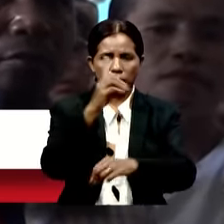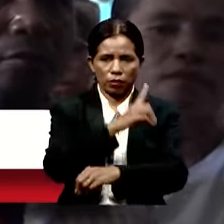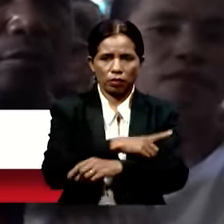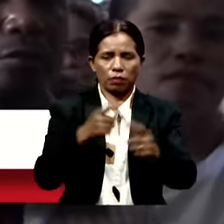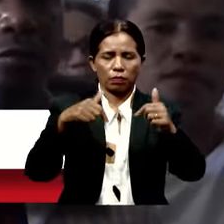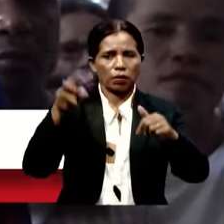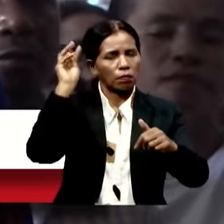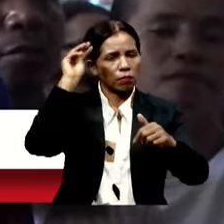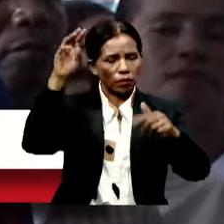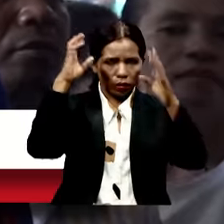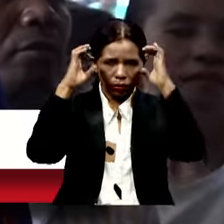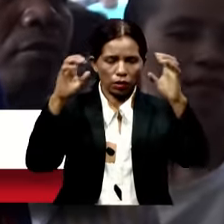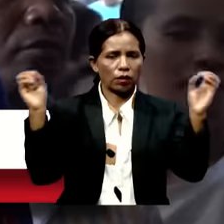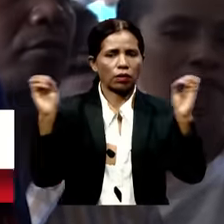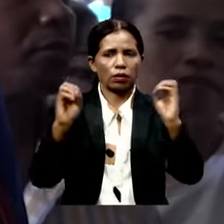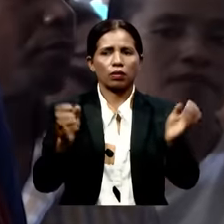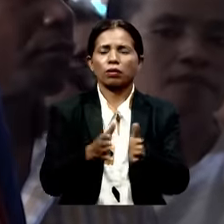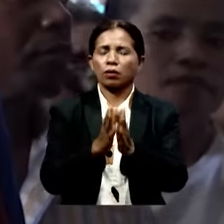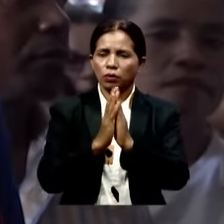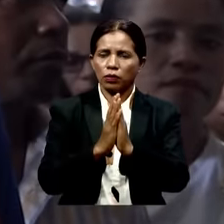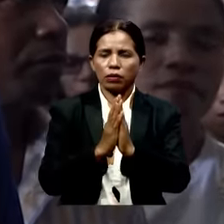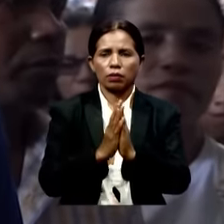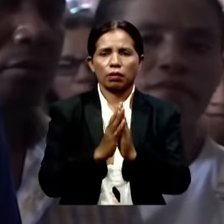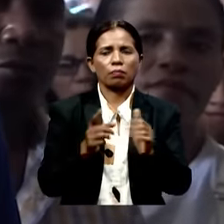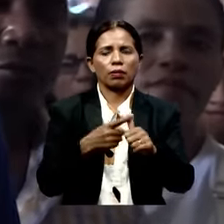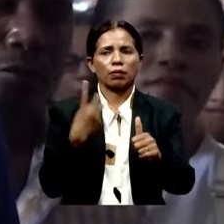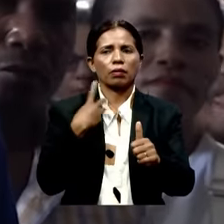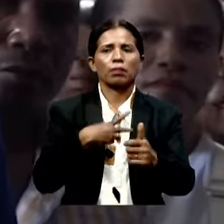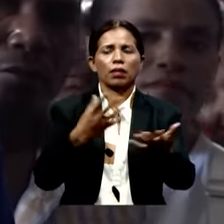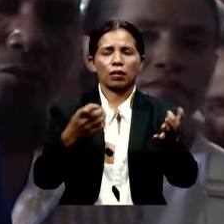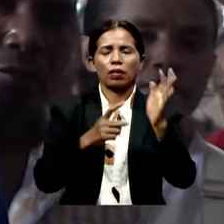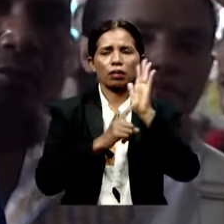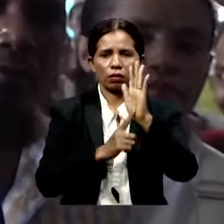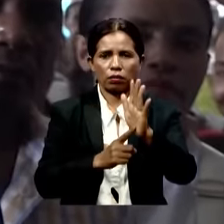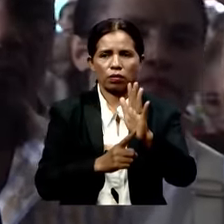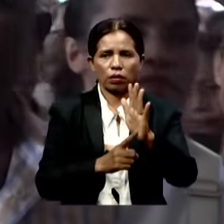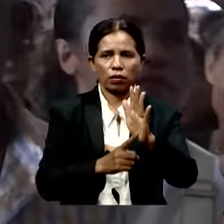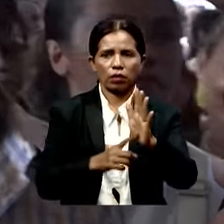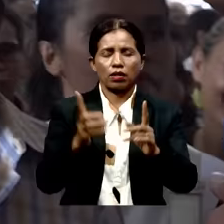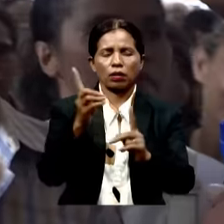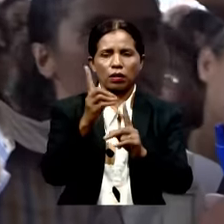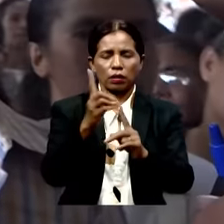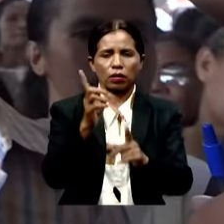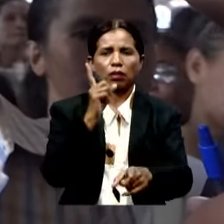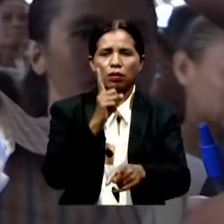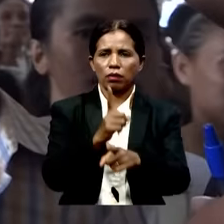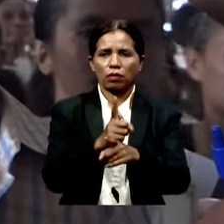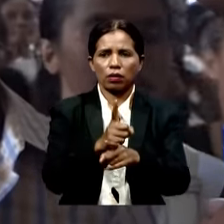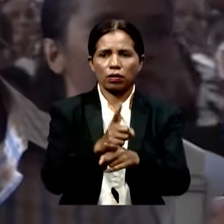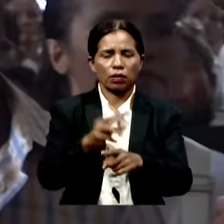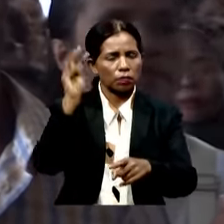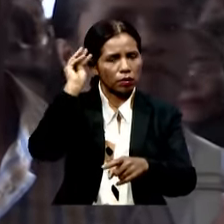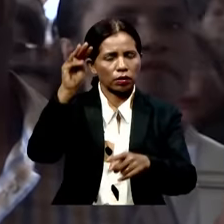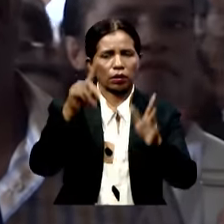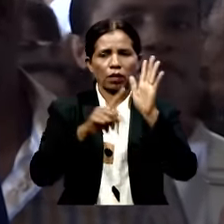ya Ministério da Educação nene laos atu izizi buat rumah. Primeiro ami hakarak hato deit katak data fixu nebe maka Ministério